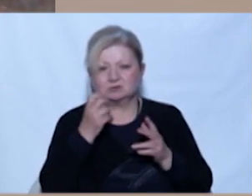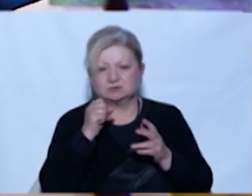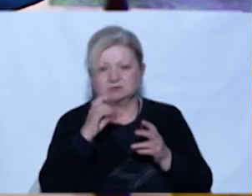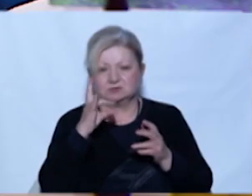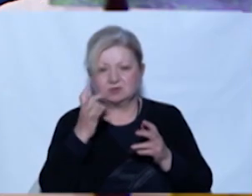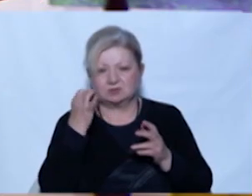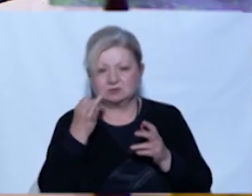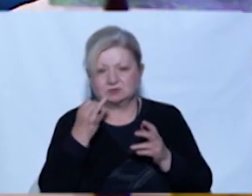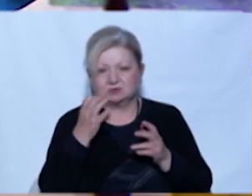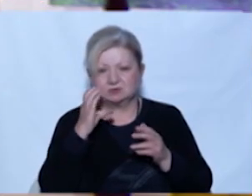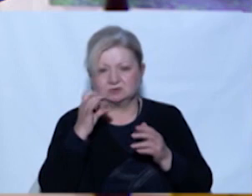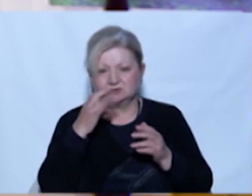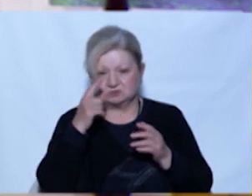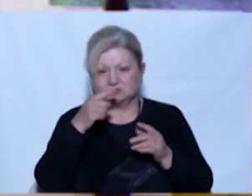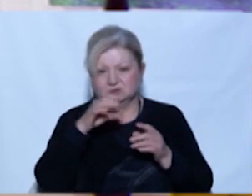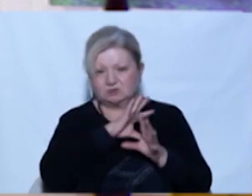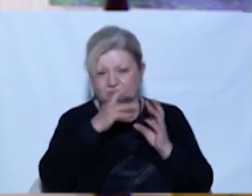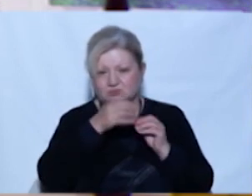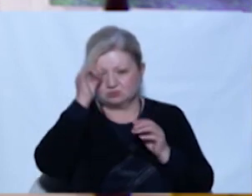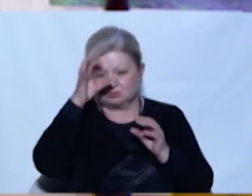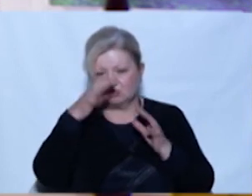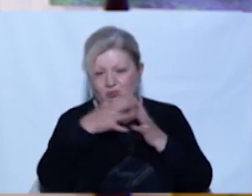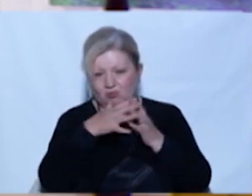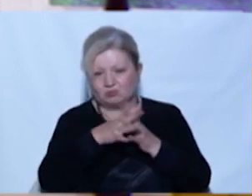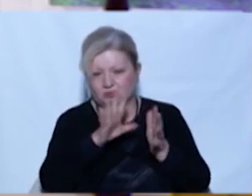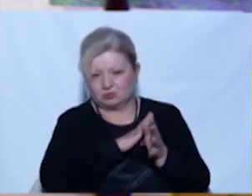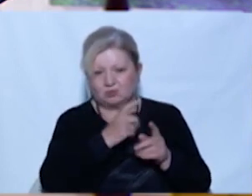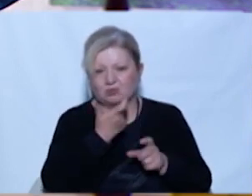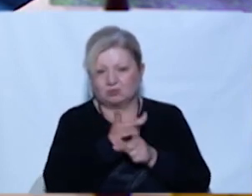თუ როგორი გამანადგურებელი იყო და თბილისს